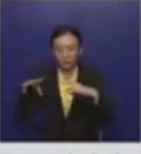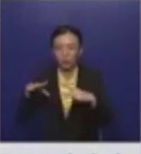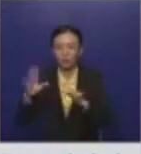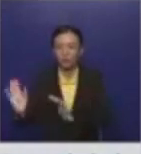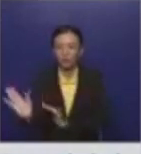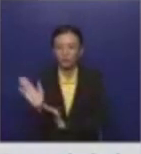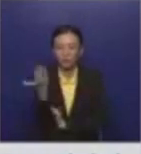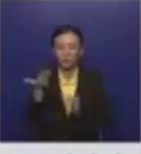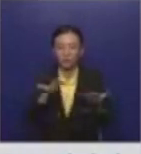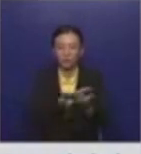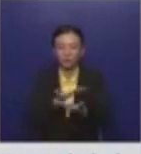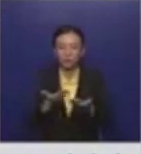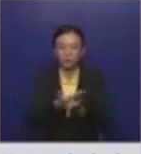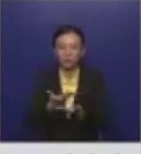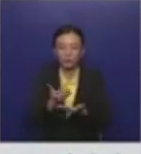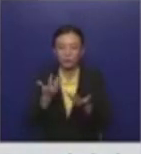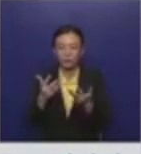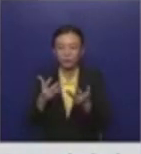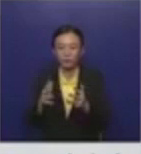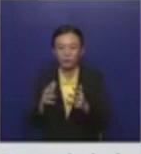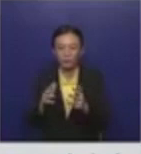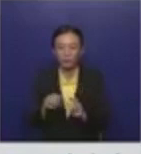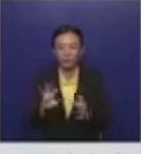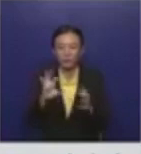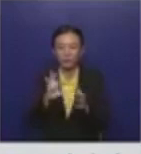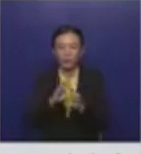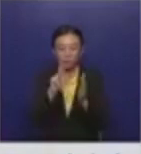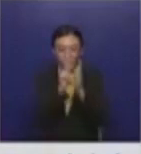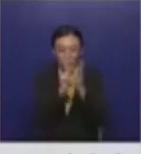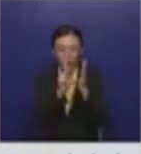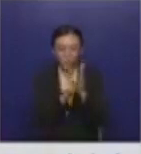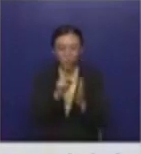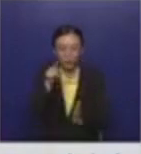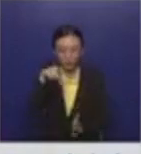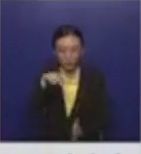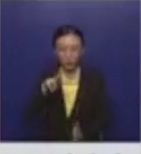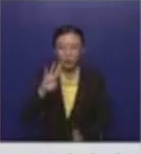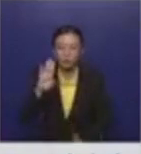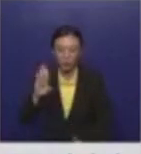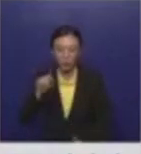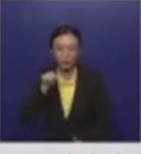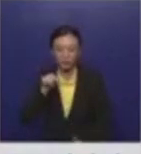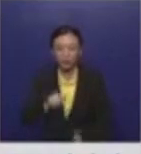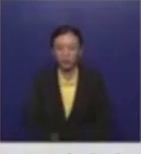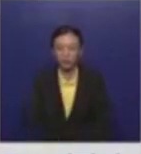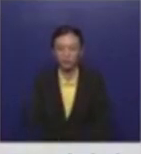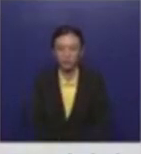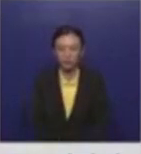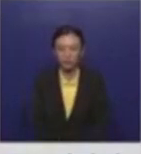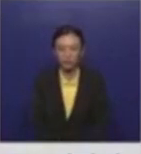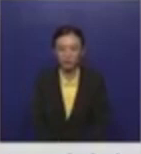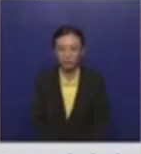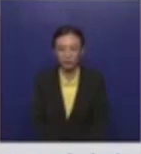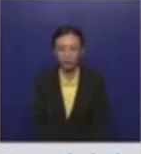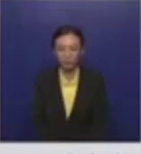าถึงหลักการและเหตุผลที่มาที่ไปของกฎหมายฉบับนี้ผลประโยชน์ที่จะได้รับข้อห่วงใยต่างๆพวกเ